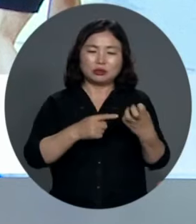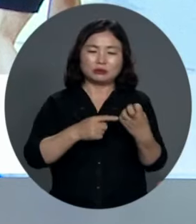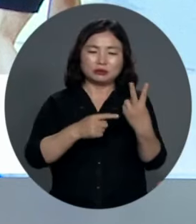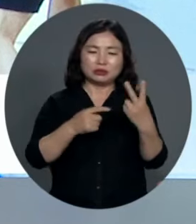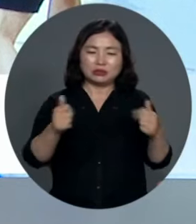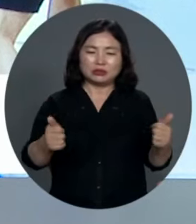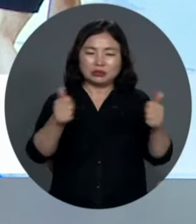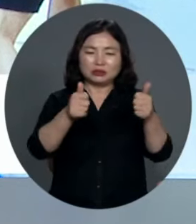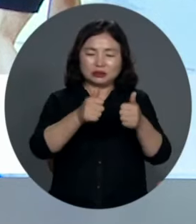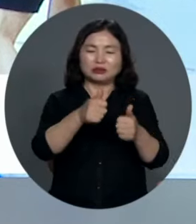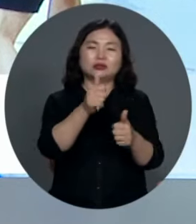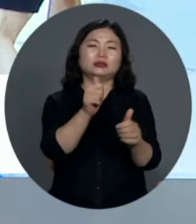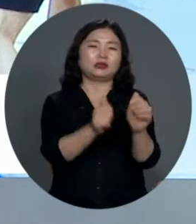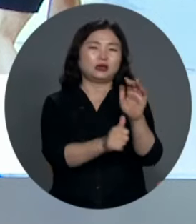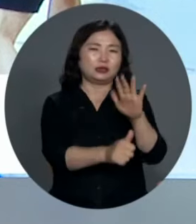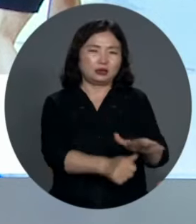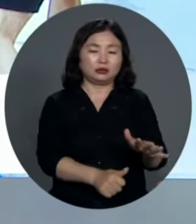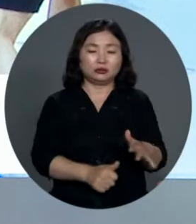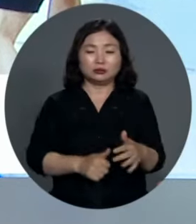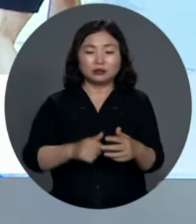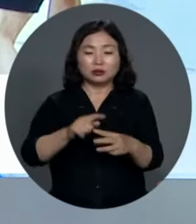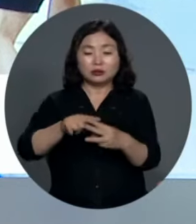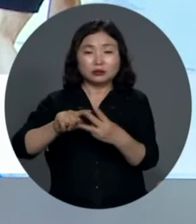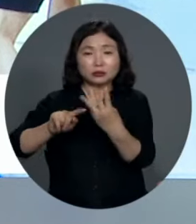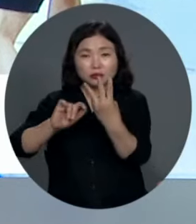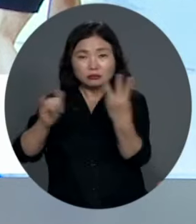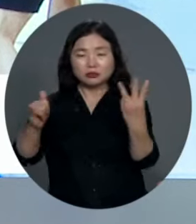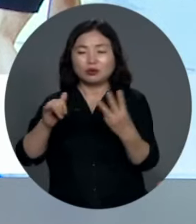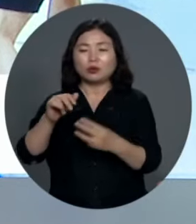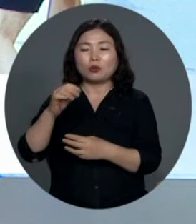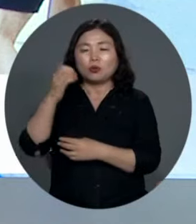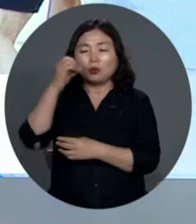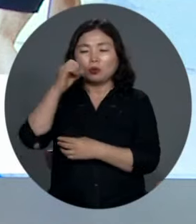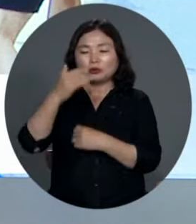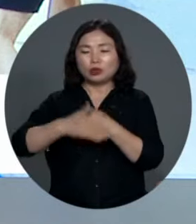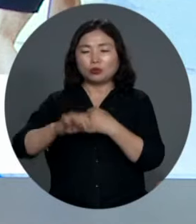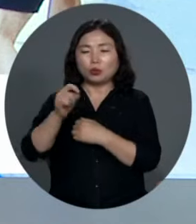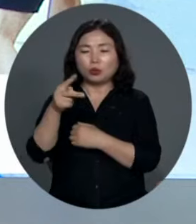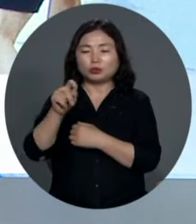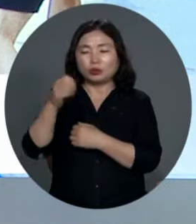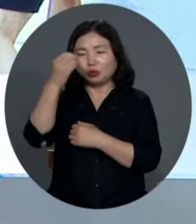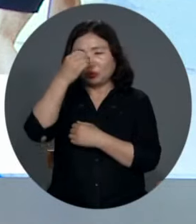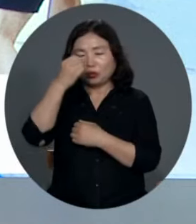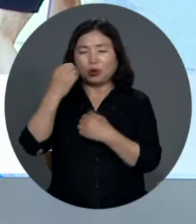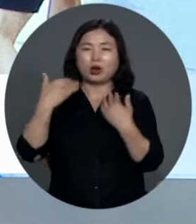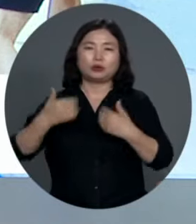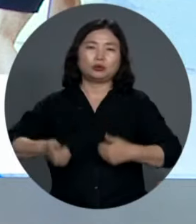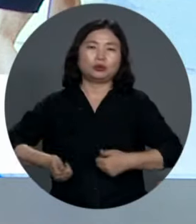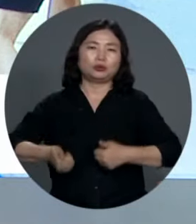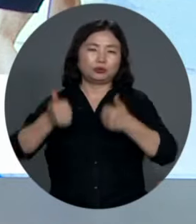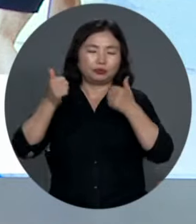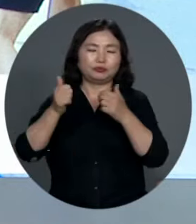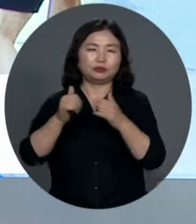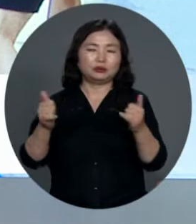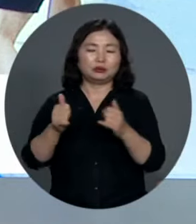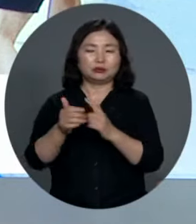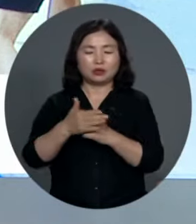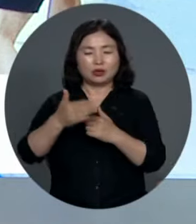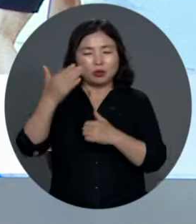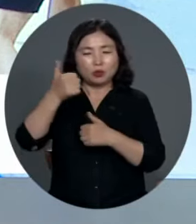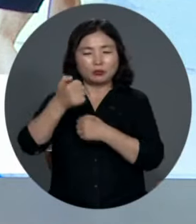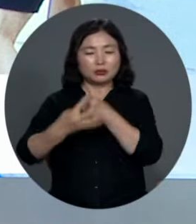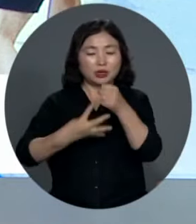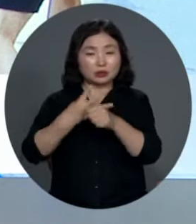탈락했습니다. 자랑스러운 이들 영웅들은 모두 대구 오성고 출신입니다. 54년 역사의 오성고 펜싱부를 변예주 기자